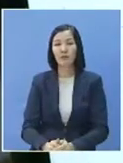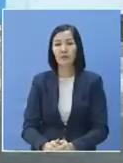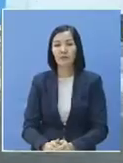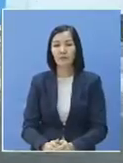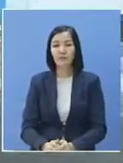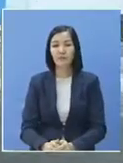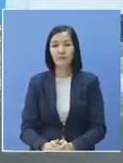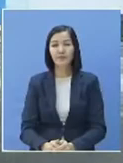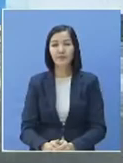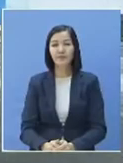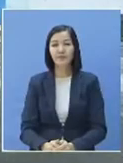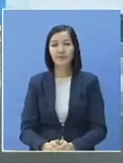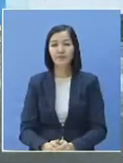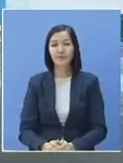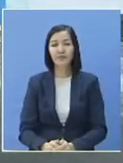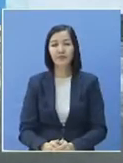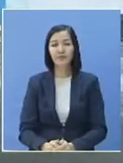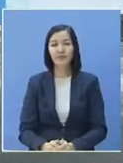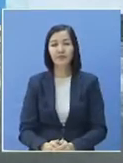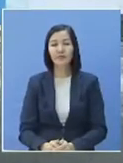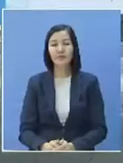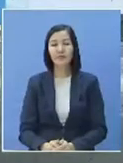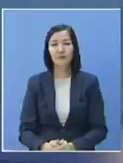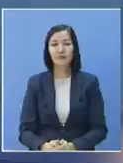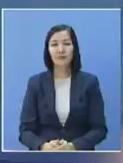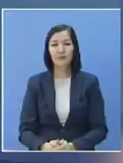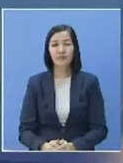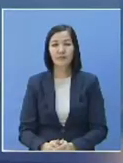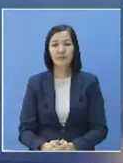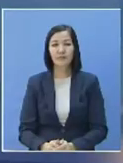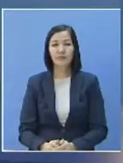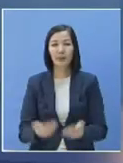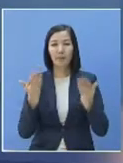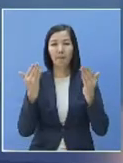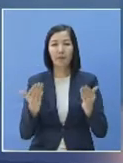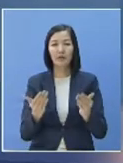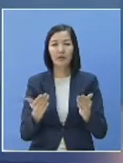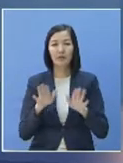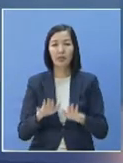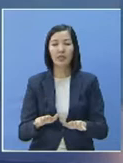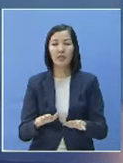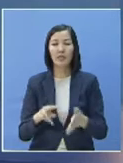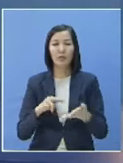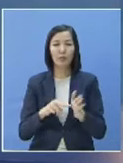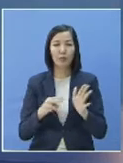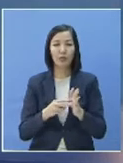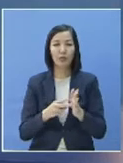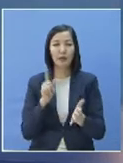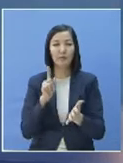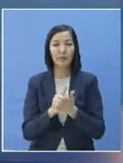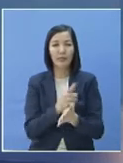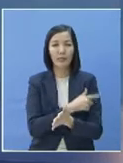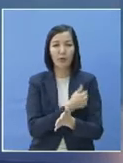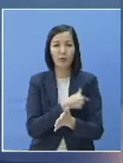Ғабит Қабдырахман, Жетісу арнасы, Талдықорған. Биыл жергілікті бюджетке міндетті әлеуметтік